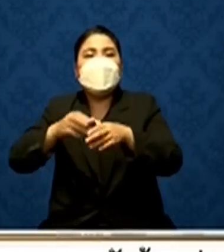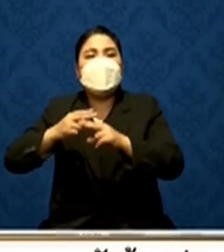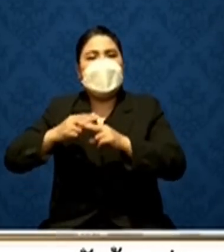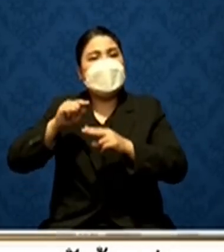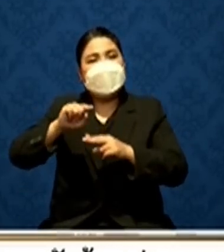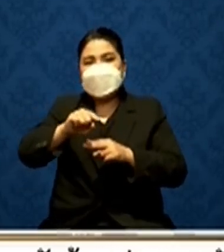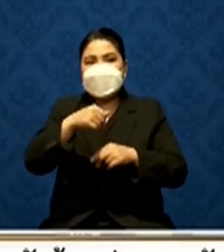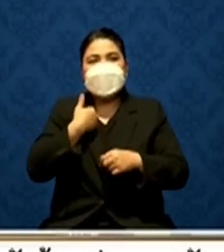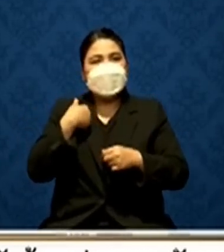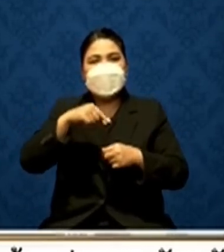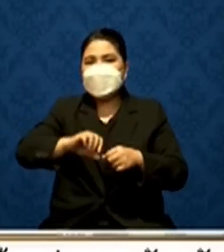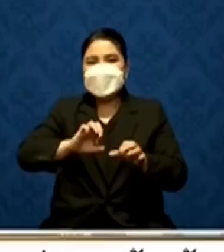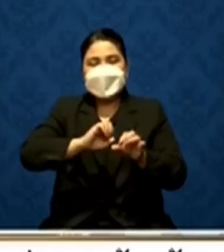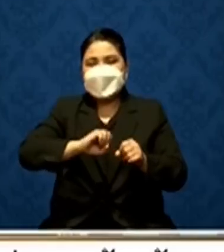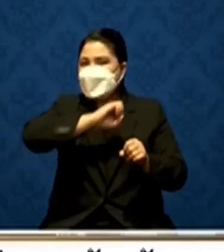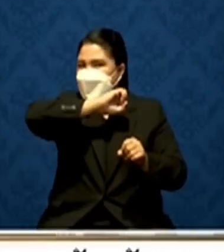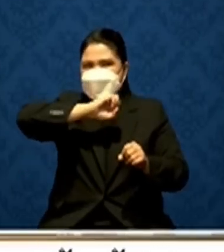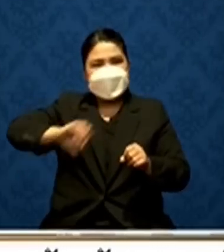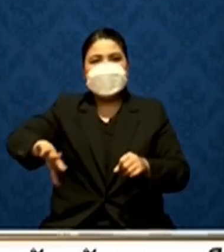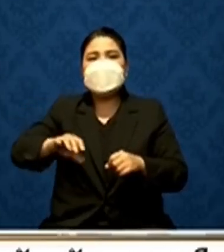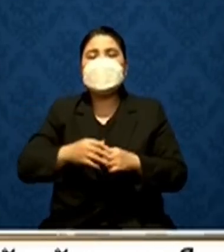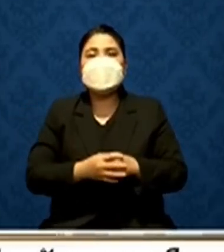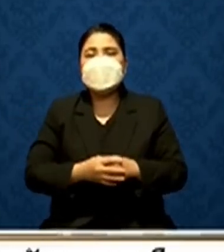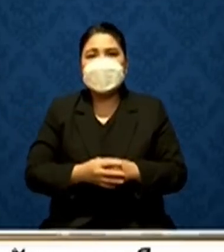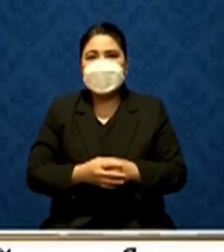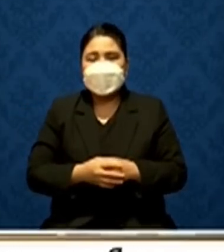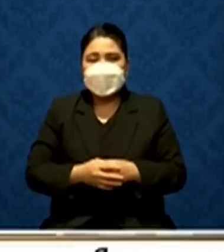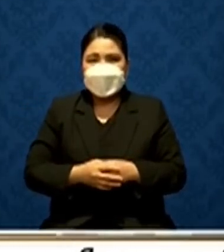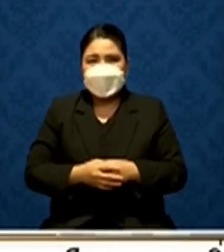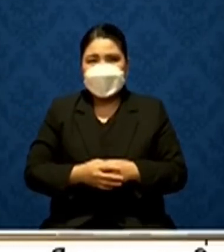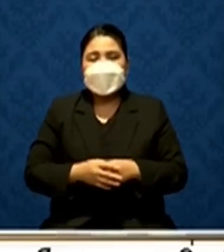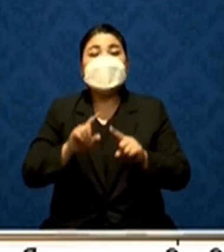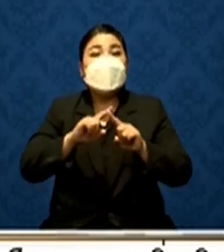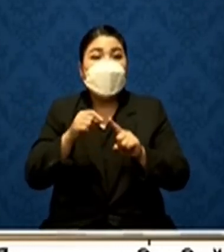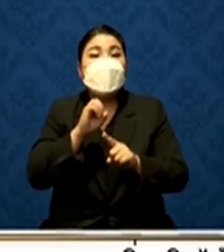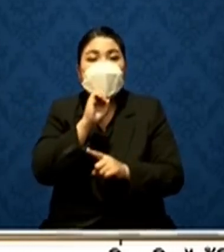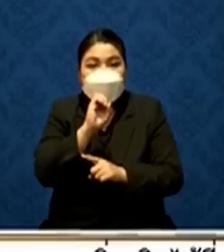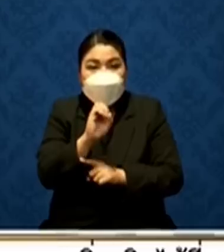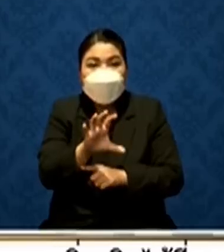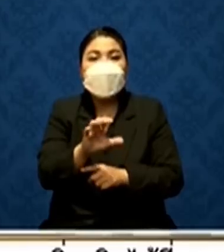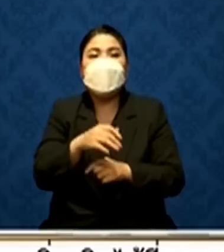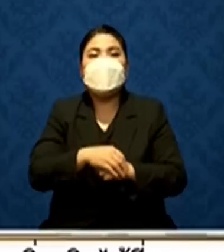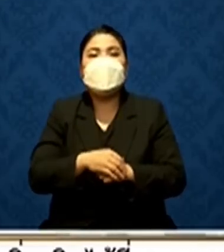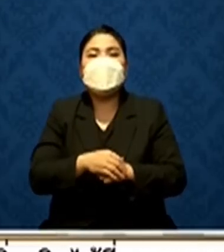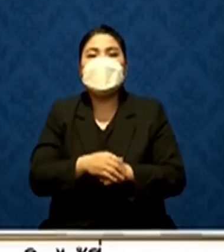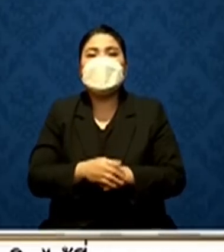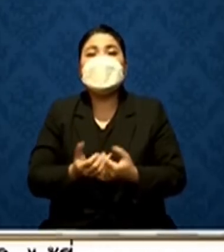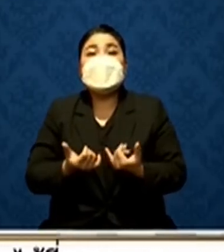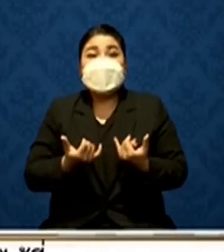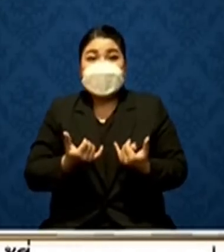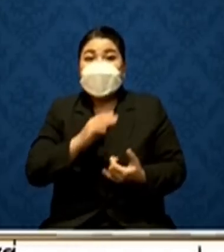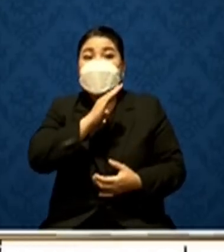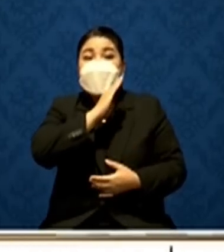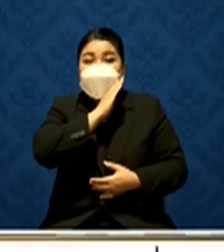ออกแตกก็จะต้องถูกกำจัดออกไปแต่ผมกลับเรียนทำอาหารด้วยความเคารพครับถ้านั่ง